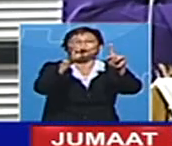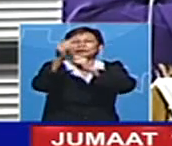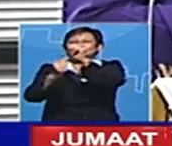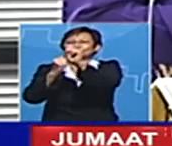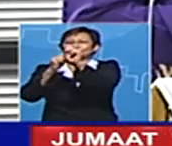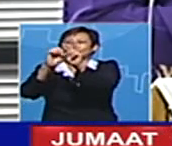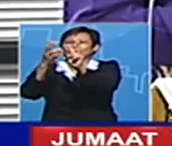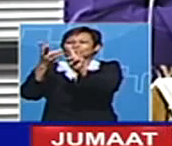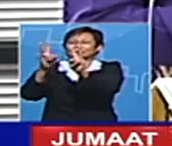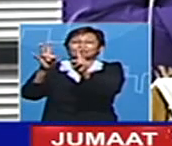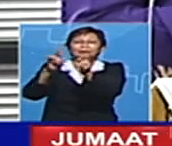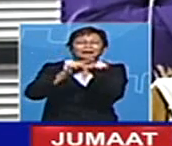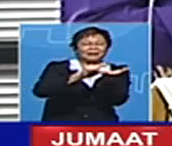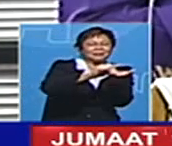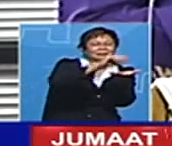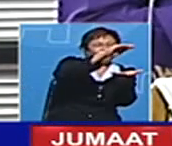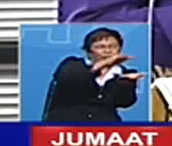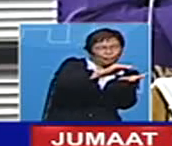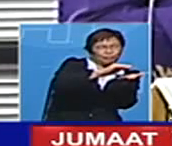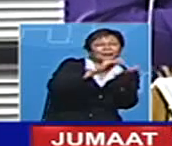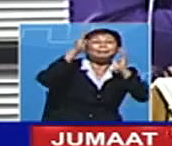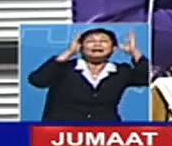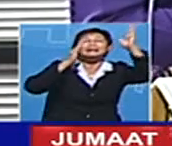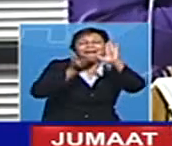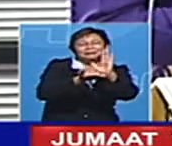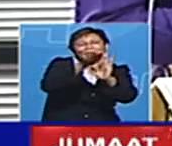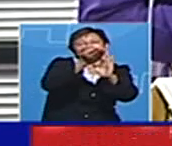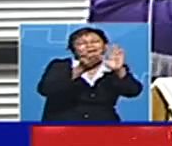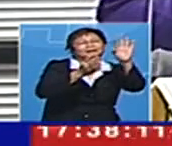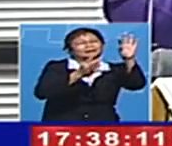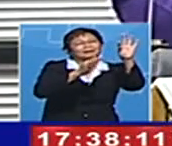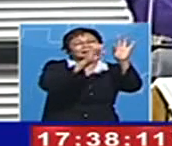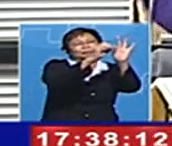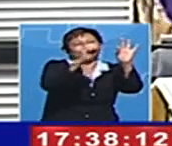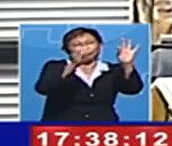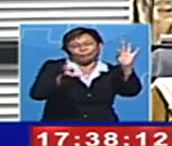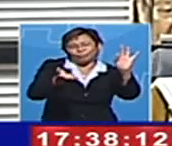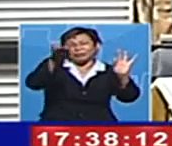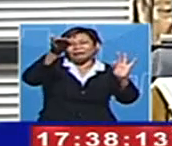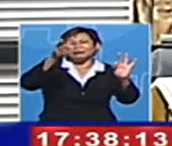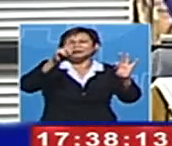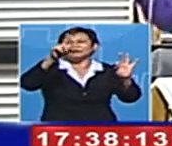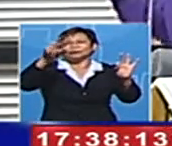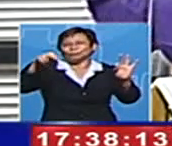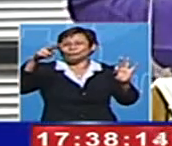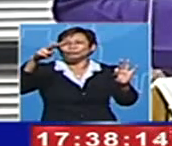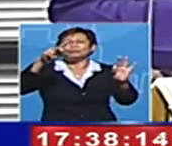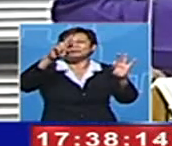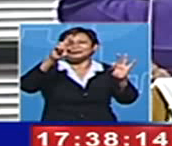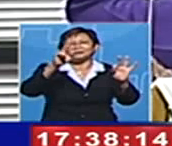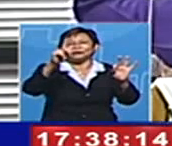2016 gaji minimum negara dinaikkan daripada r900 kepada r000